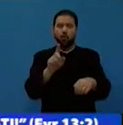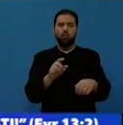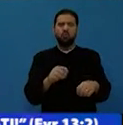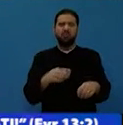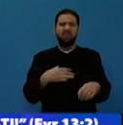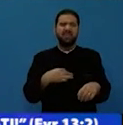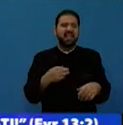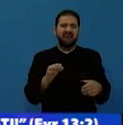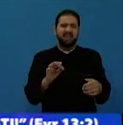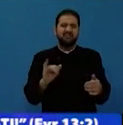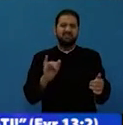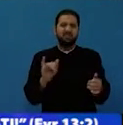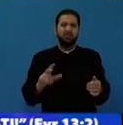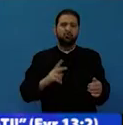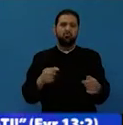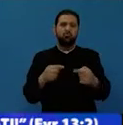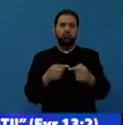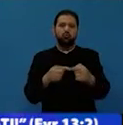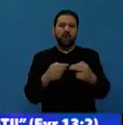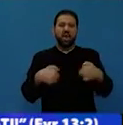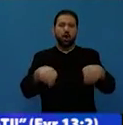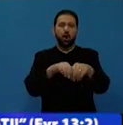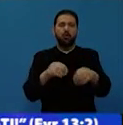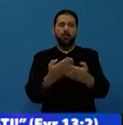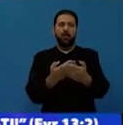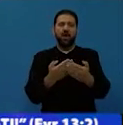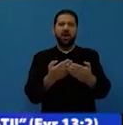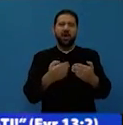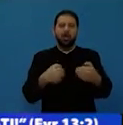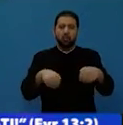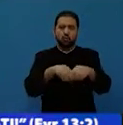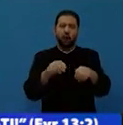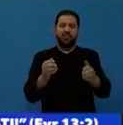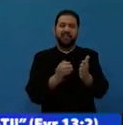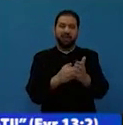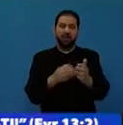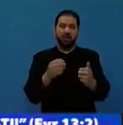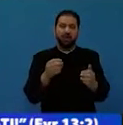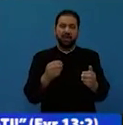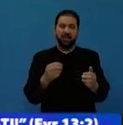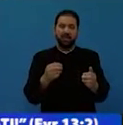vrăjmașii noștri. Pe noi trebuie să ne intereseze noi să nu fim vrăjmașii cuiva.